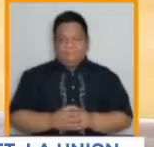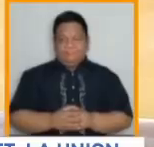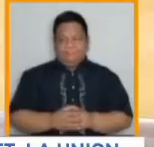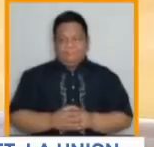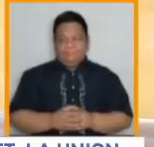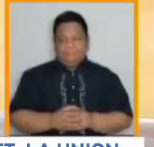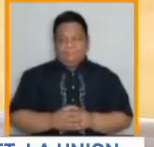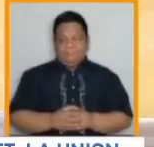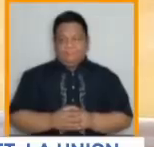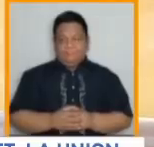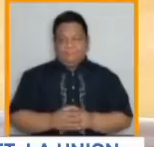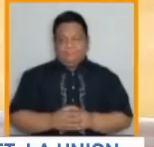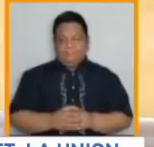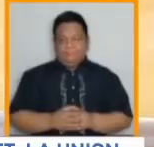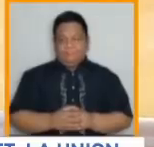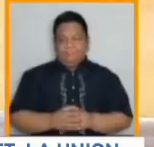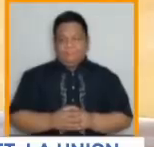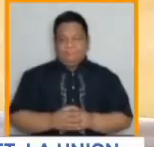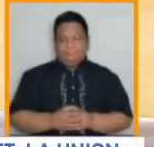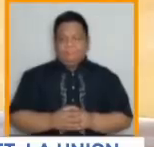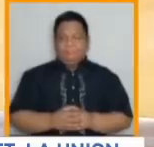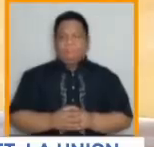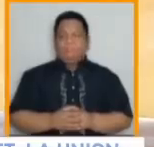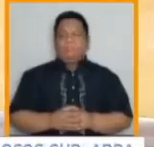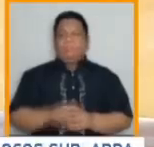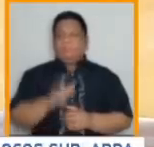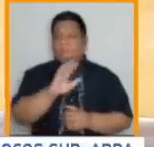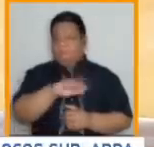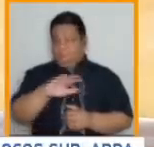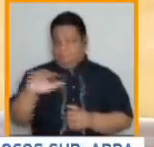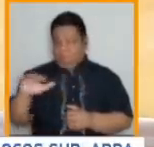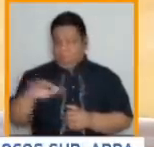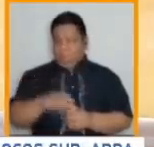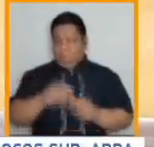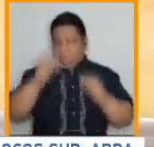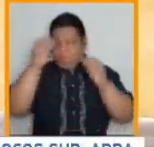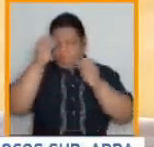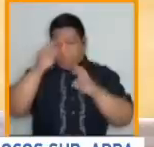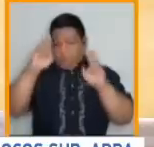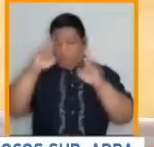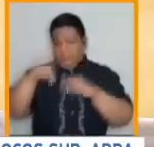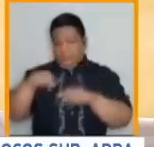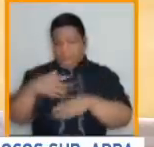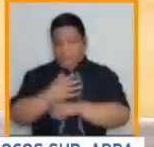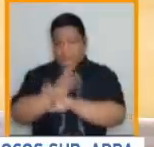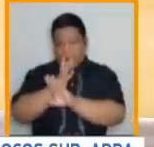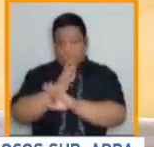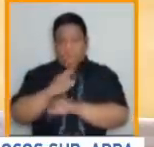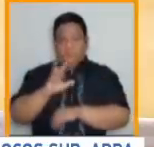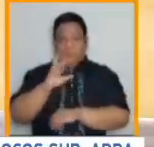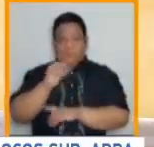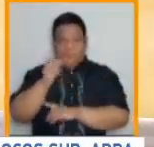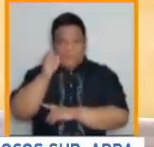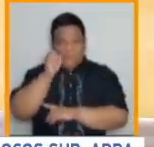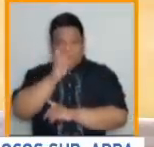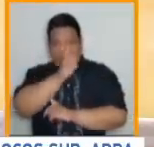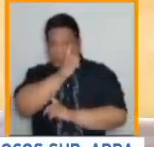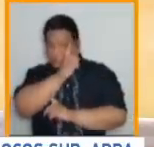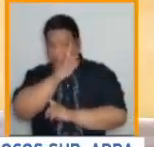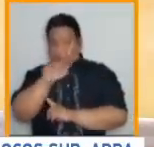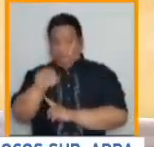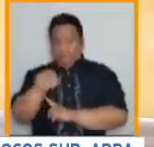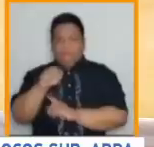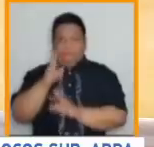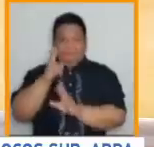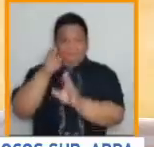Igani na trust si Davao City Mayor Sara Duterte ang kanyang kandidatura sa pagkaalkalde sa Davao City para sa eleksyon 2022. Ang